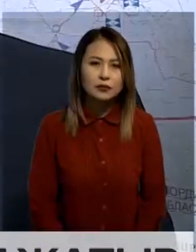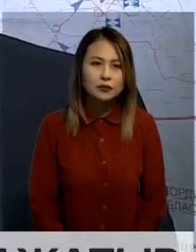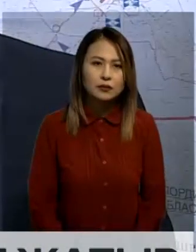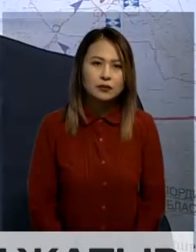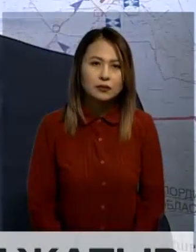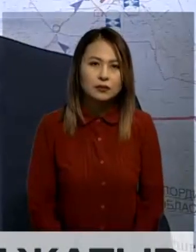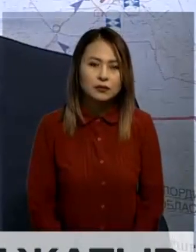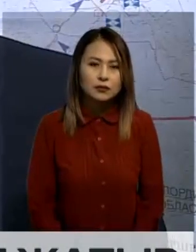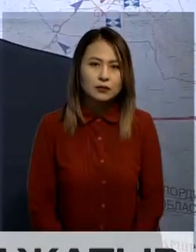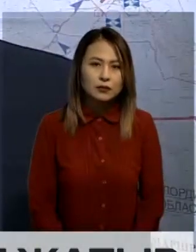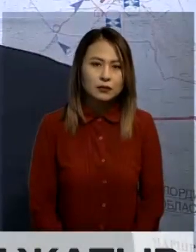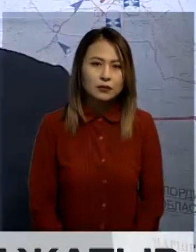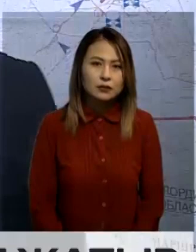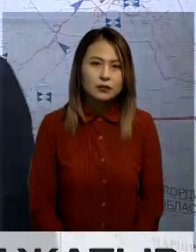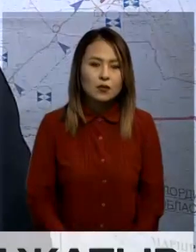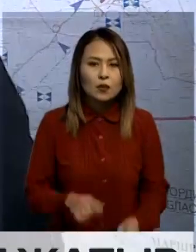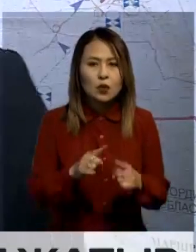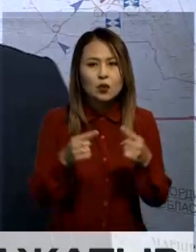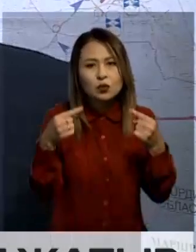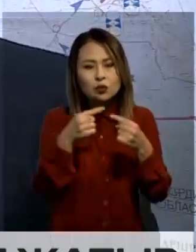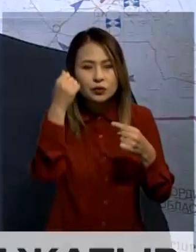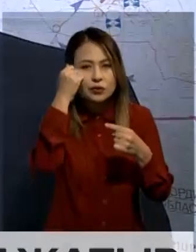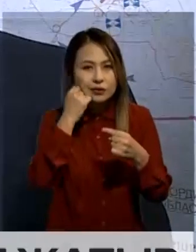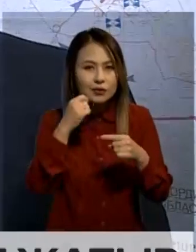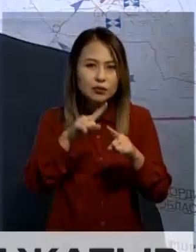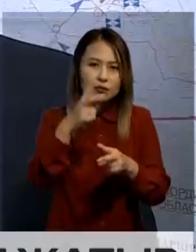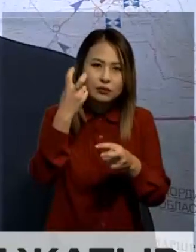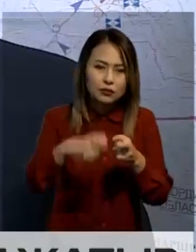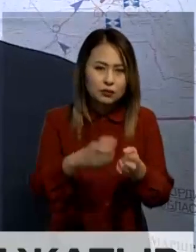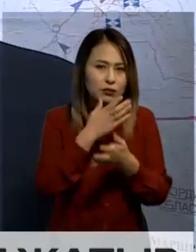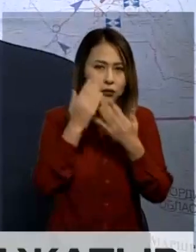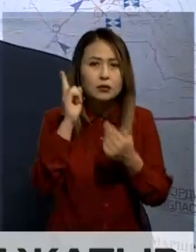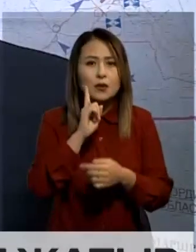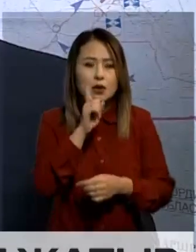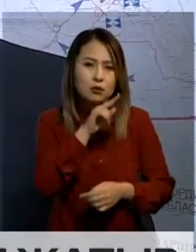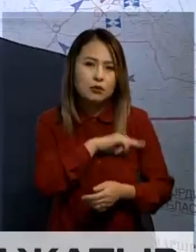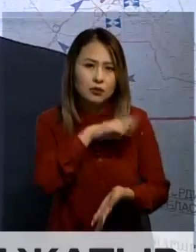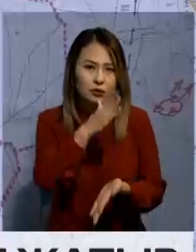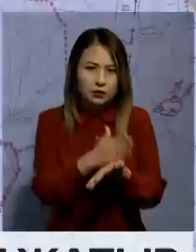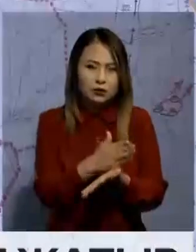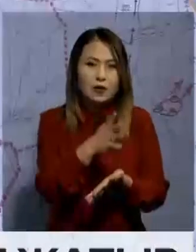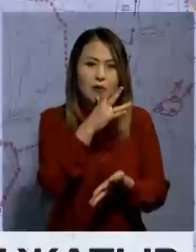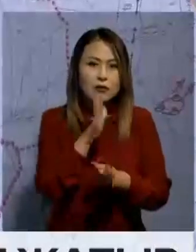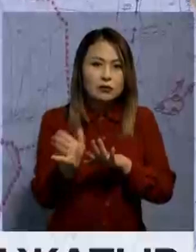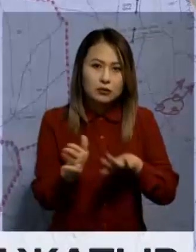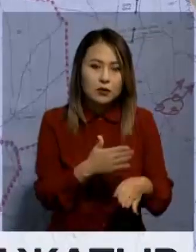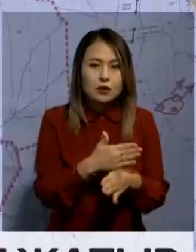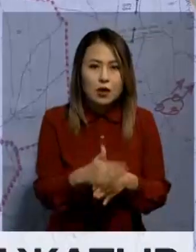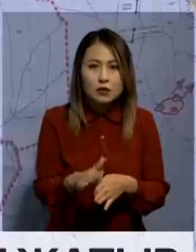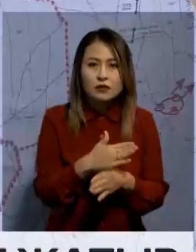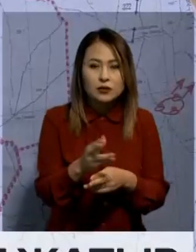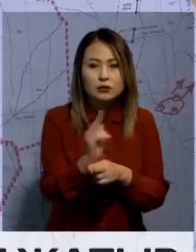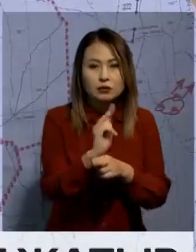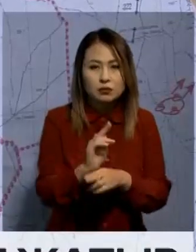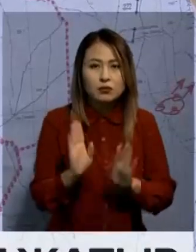Нақты тозып, шіріп бітіп тұрған желі жоқ. Әзірге бұлай жұмыс істей алады, бірақ белгілі бір уақыттан кейін ол пайтапна кезең-кезеңмен жөндеу